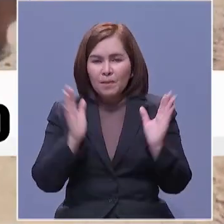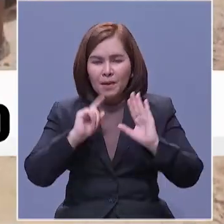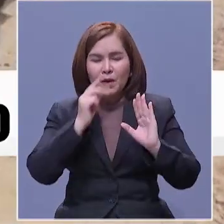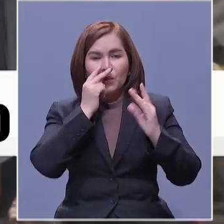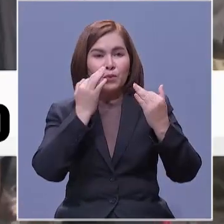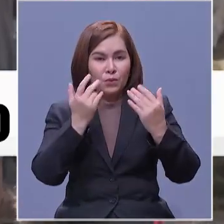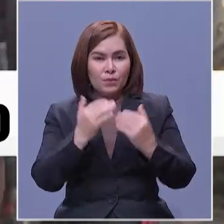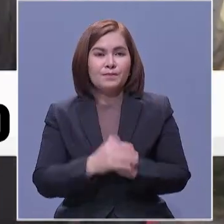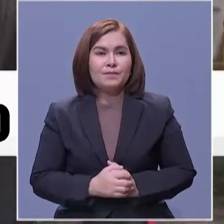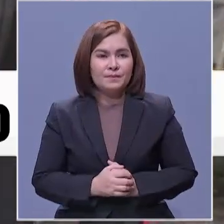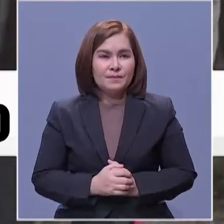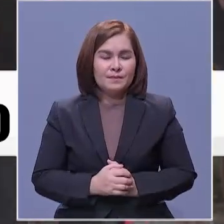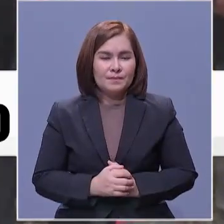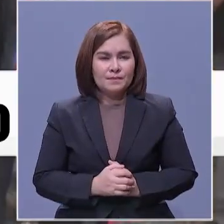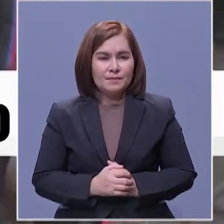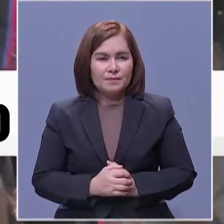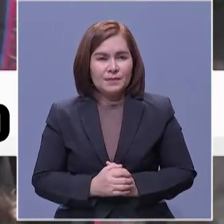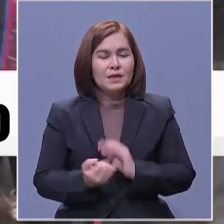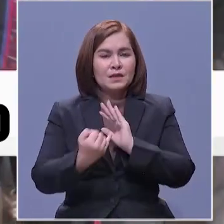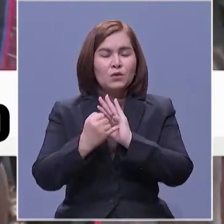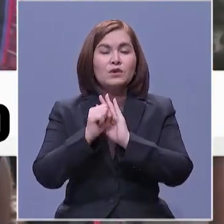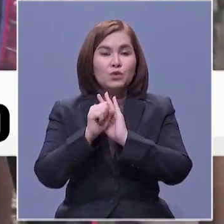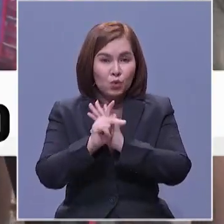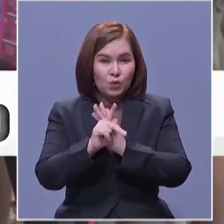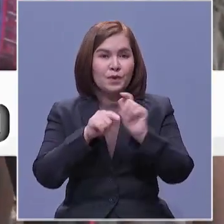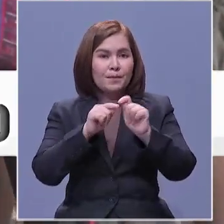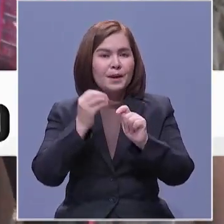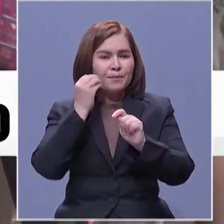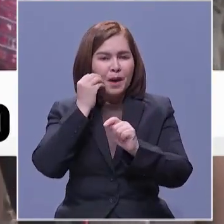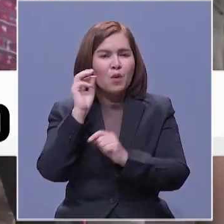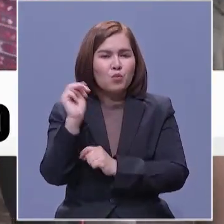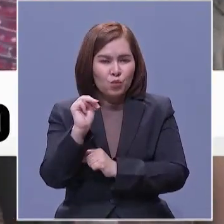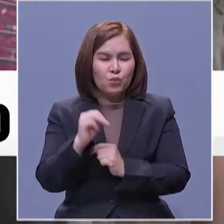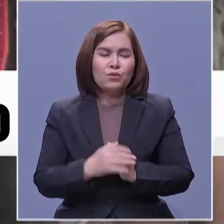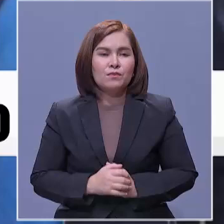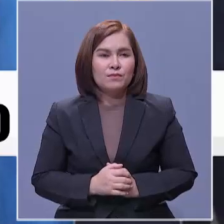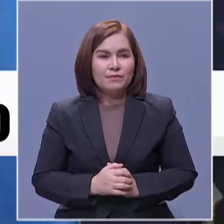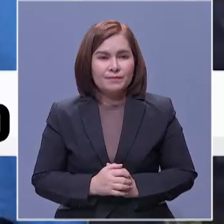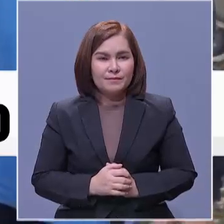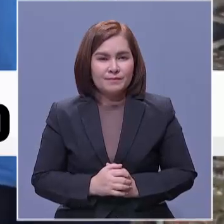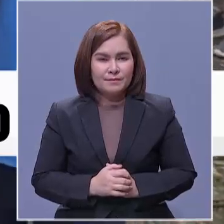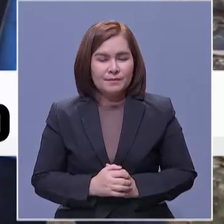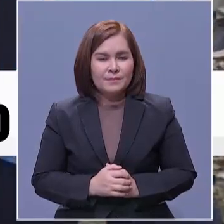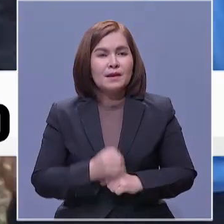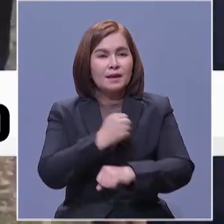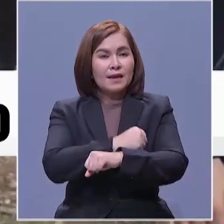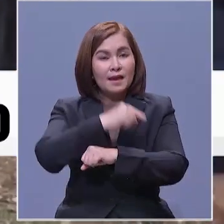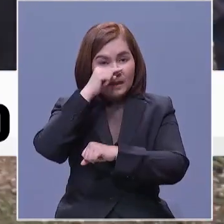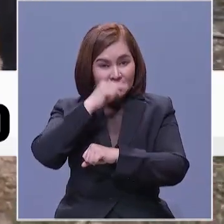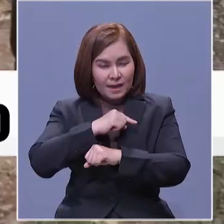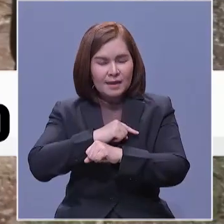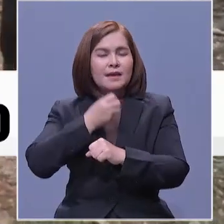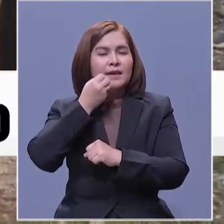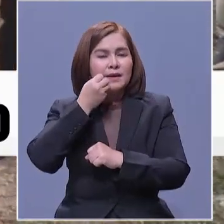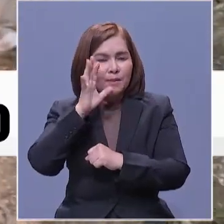ามกันนะครับส่วนที่อำเภอบ้านม่วงจังหวัดสกลนครคุณวิมานวงจำปาหนึ่งในแรงงานไทยในอิสราเอลนะ